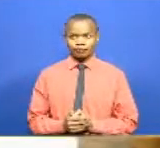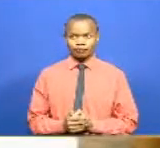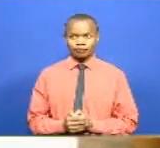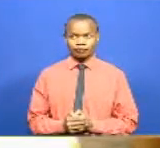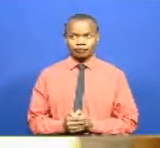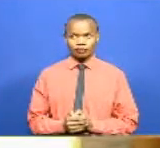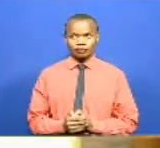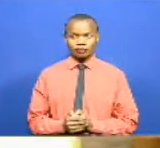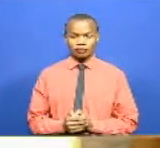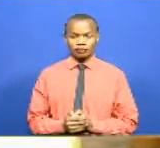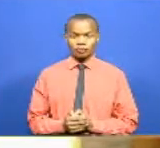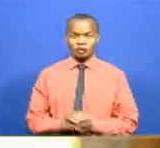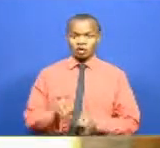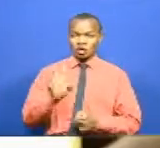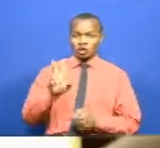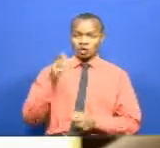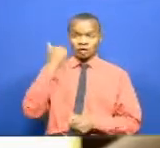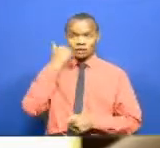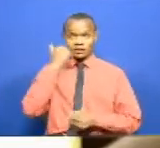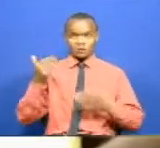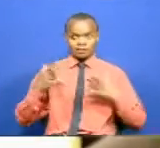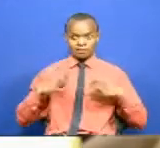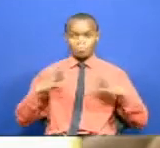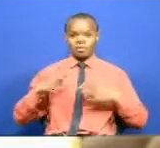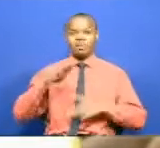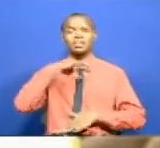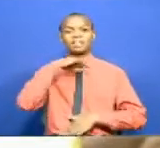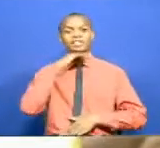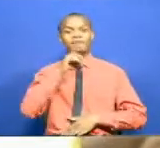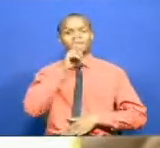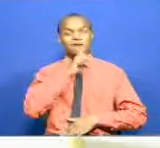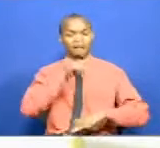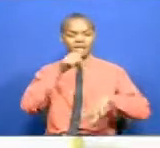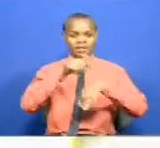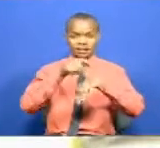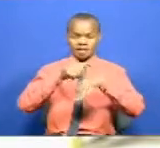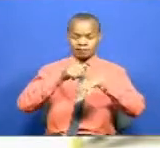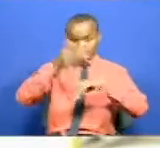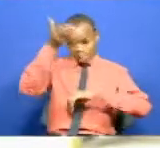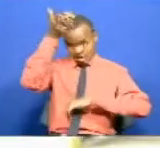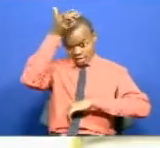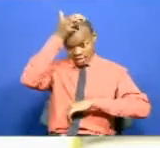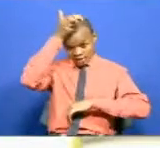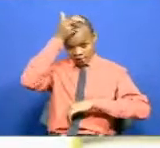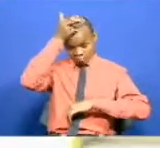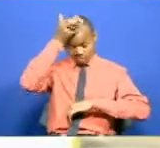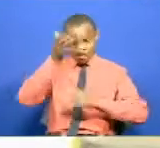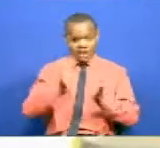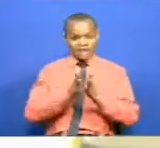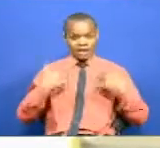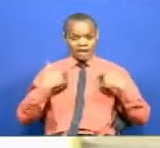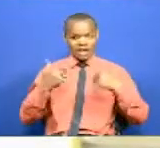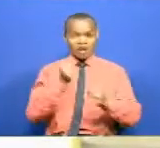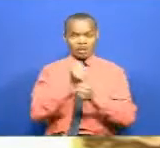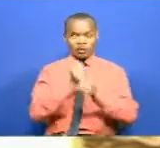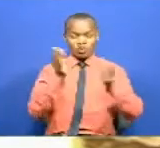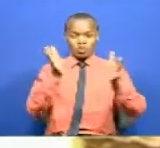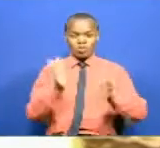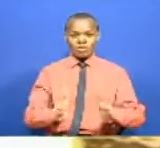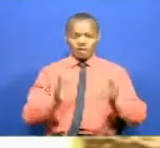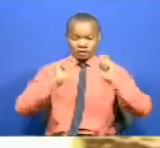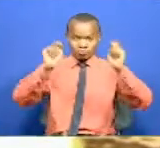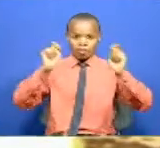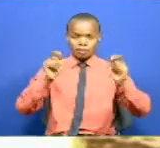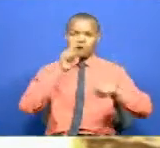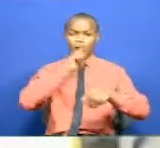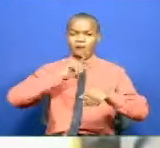Na wagonjwa wawili waaga dunia huku mgomo wa hudumu wa afya ukiingia siku ya pili katika hospitali ya rufaa ya kaunti ya